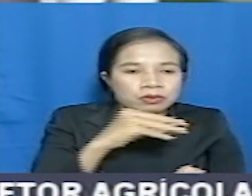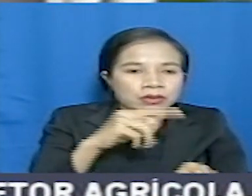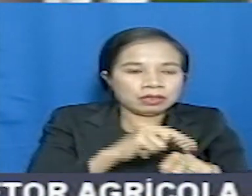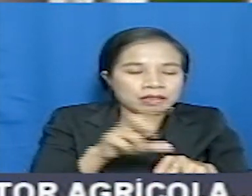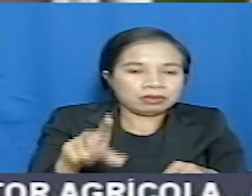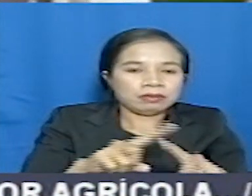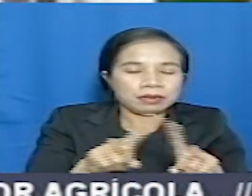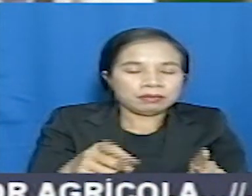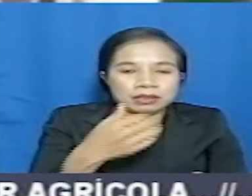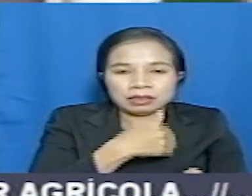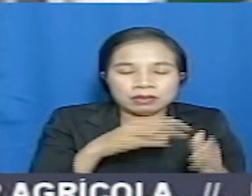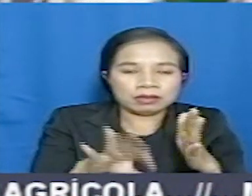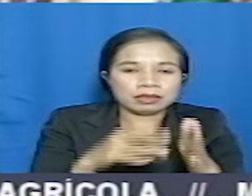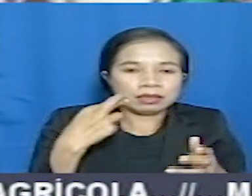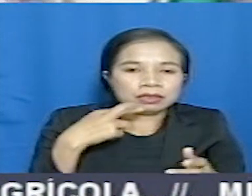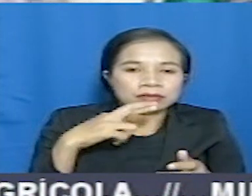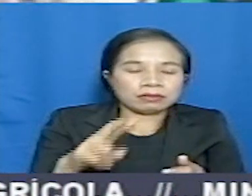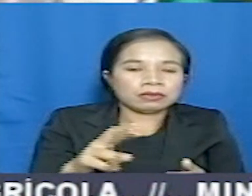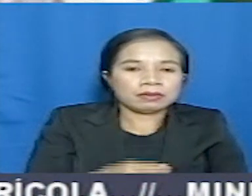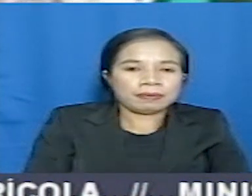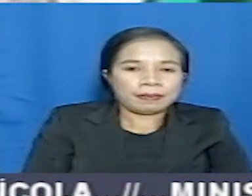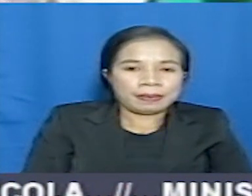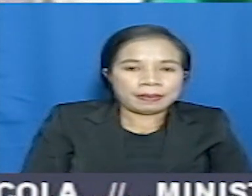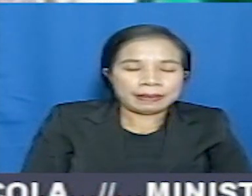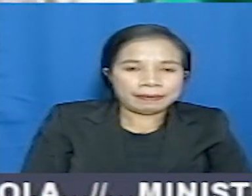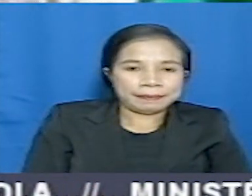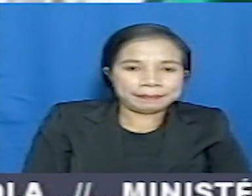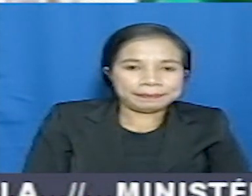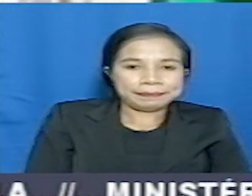o que é tão resposta a toa agora. O Simovesi Ainaro, Basti Noronha, ba RTTL.